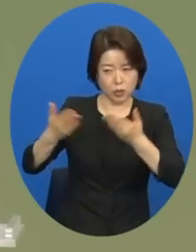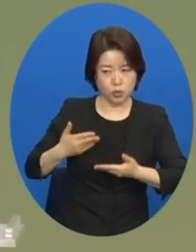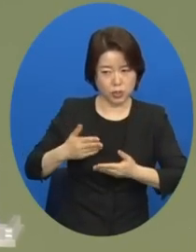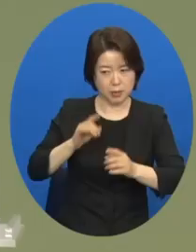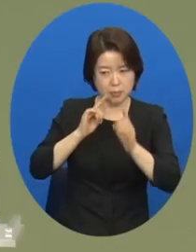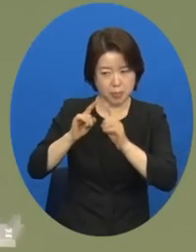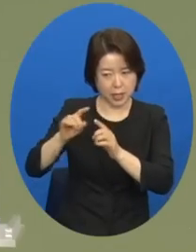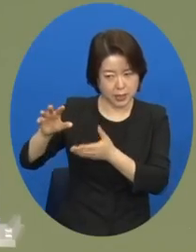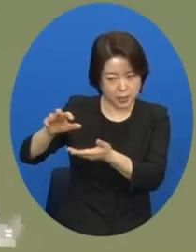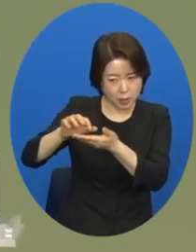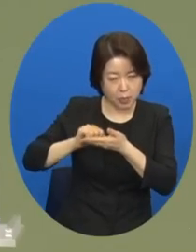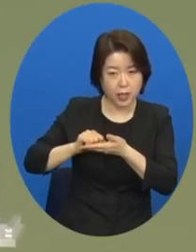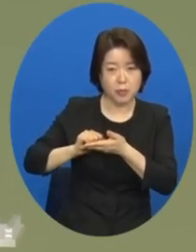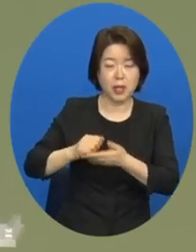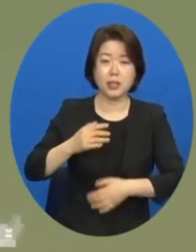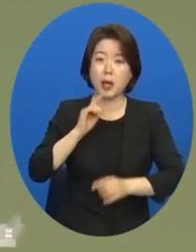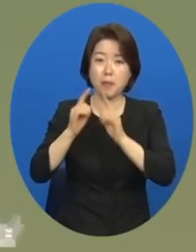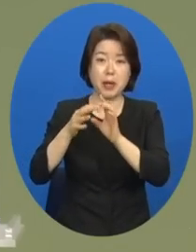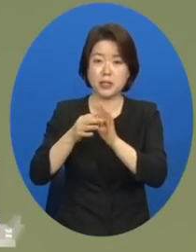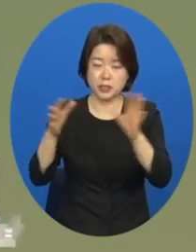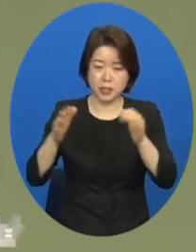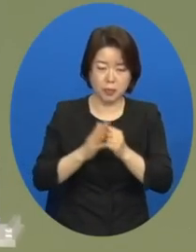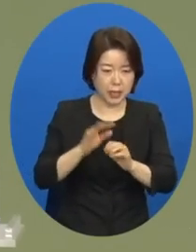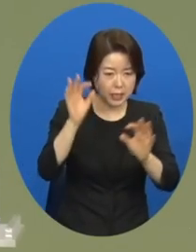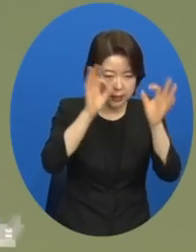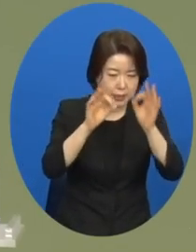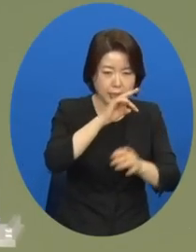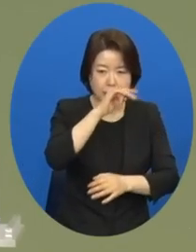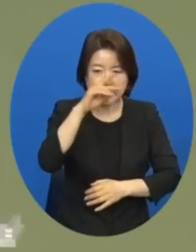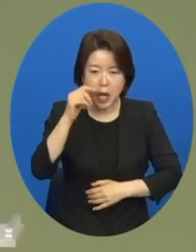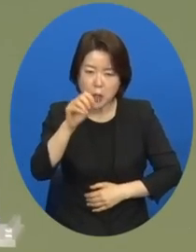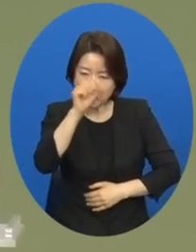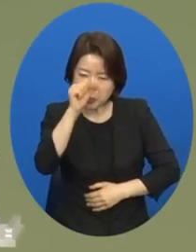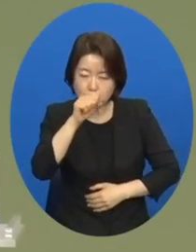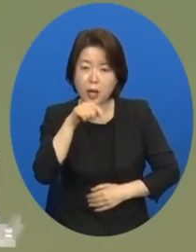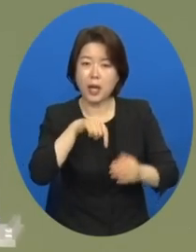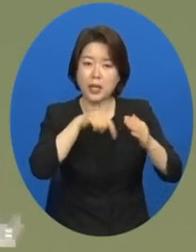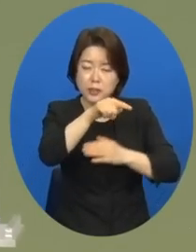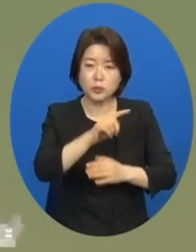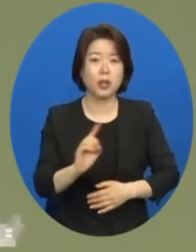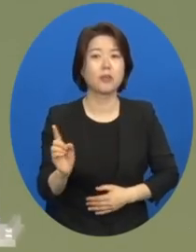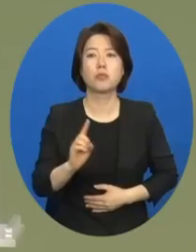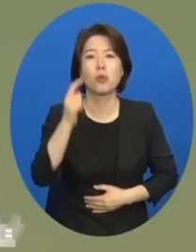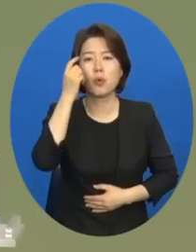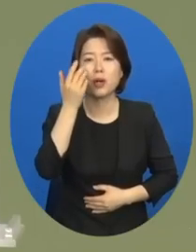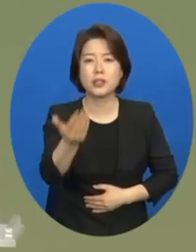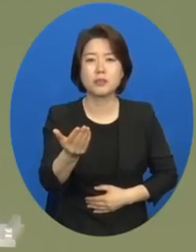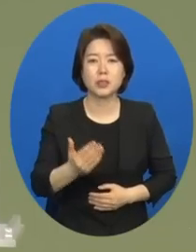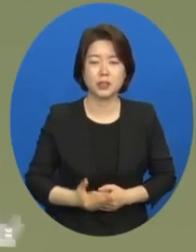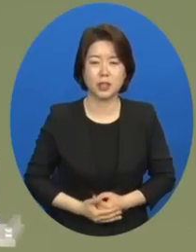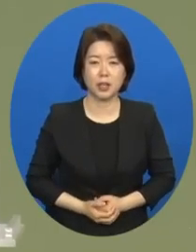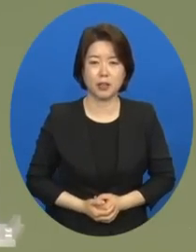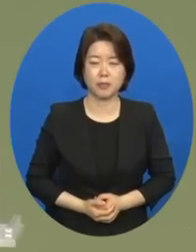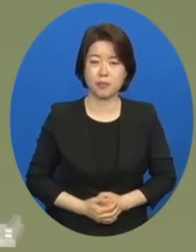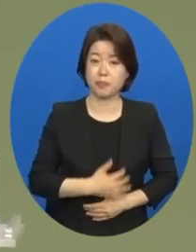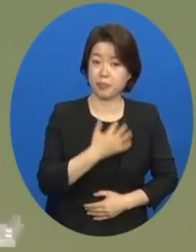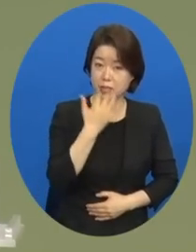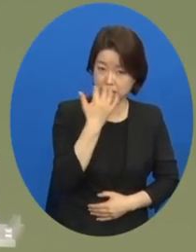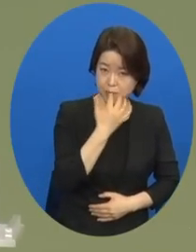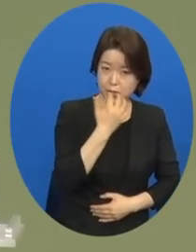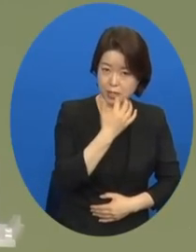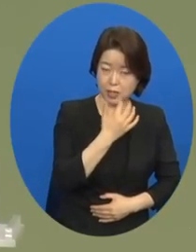내가 말씀과 상관없이 찾느니 향기로운 것은 무엇입니까 음란